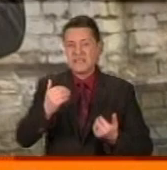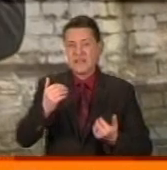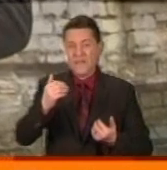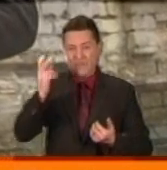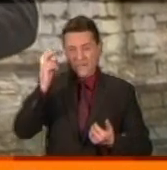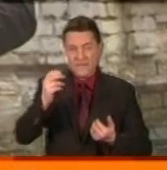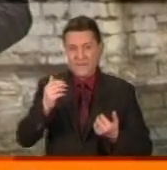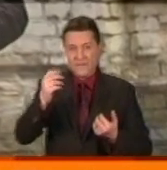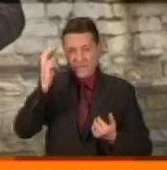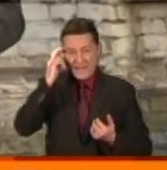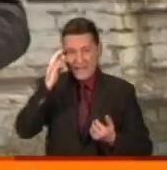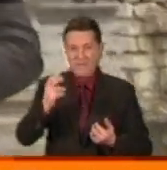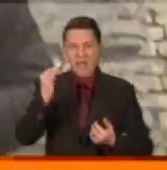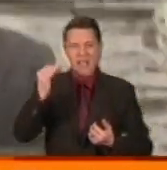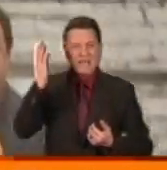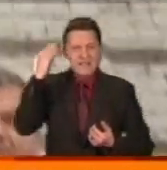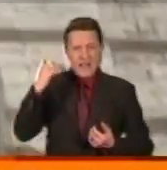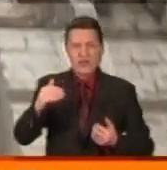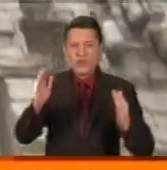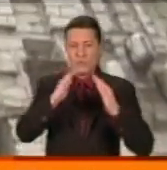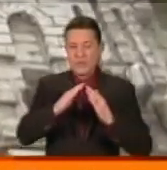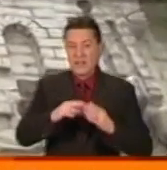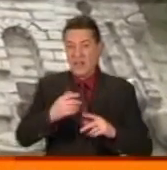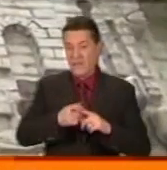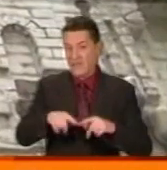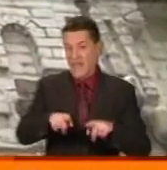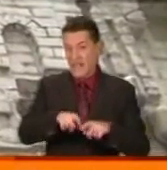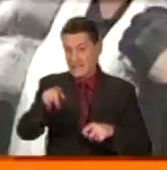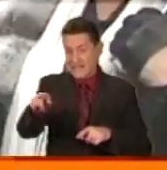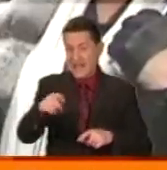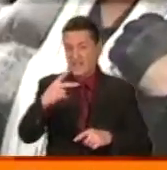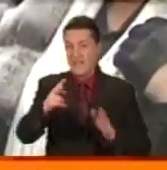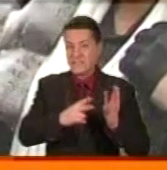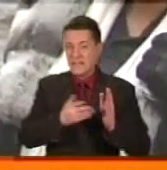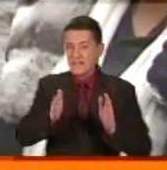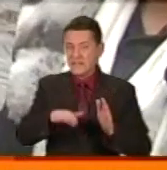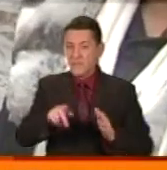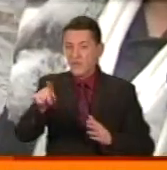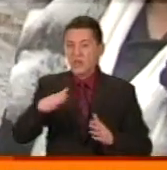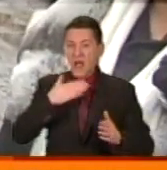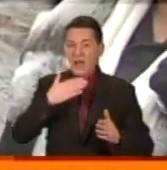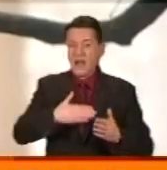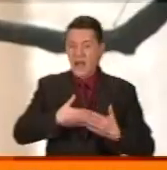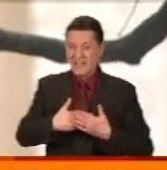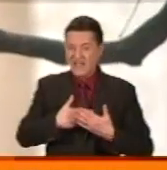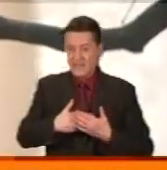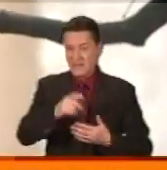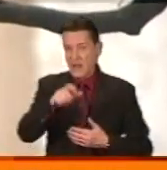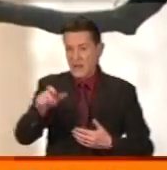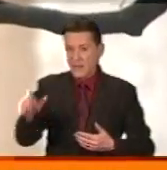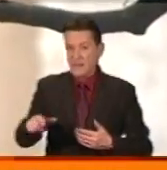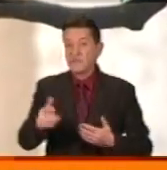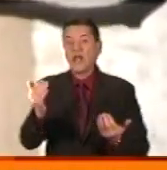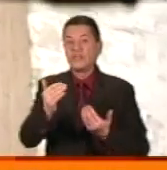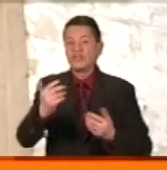будинків Як ось цей 27 Олена громадська активістка вже кілька років намагається дізнатися Чий